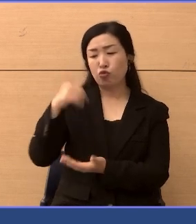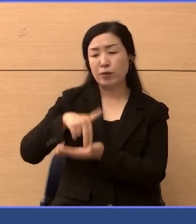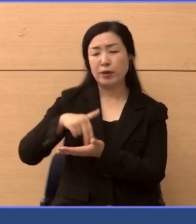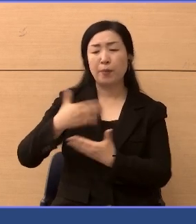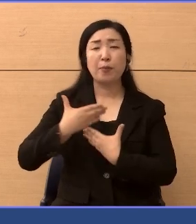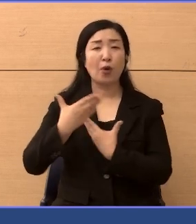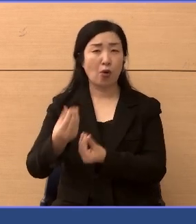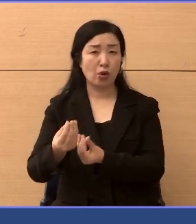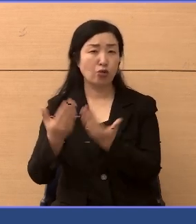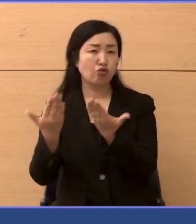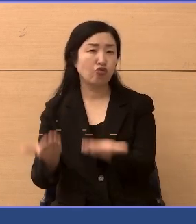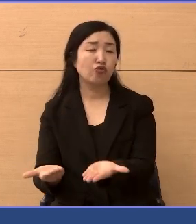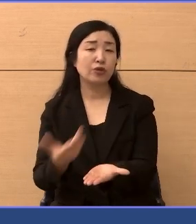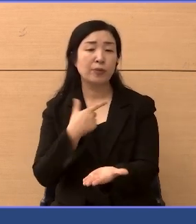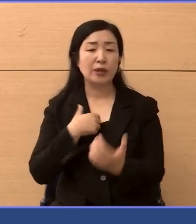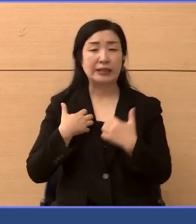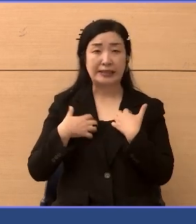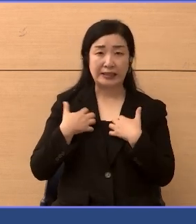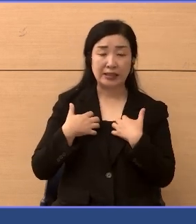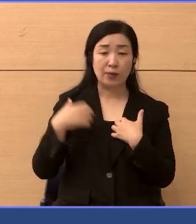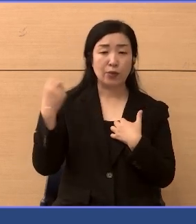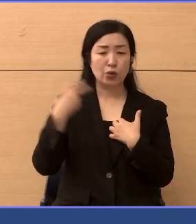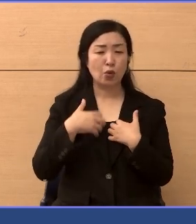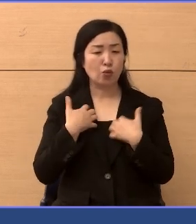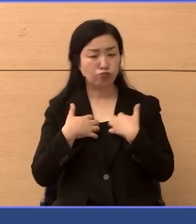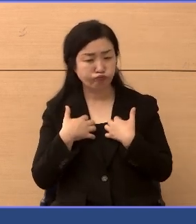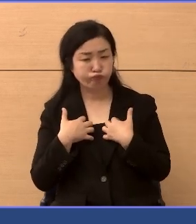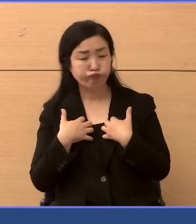취해야 됩니다. 그리고 entertainment 즐거움과 또 activities and